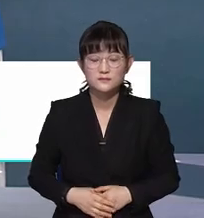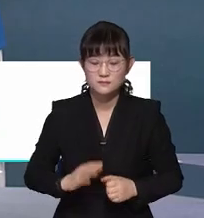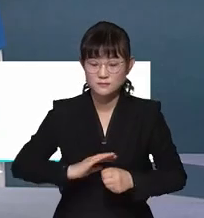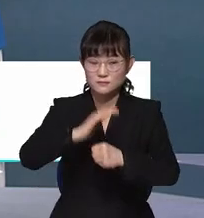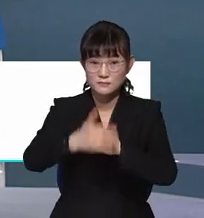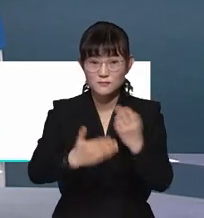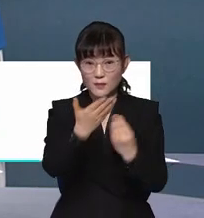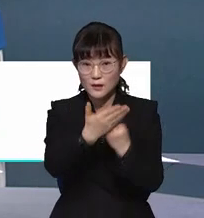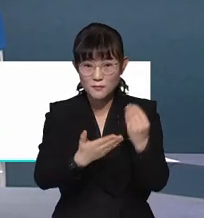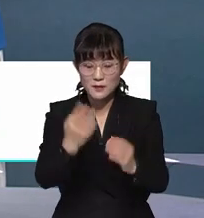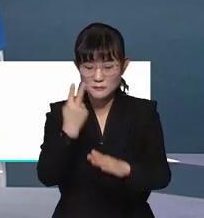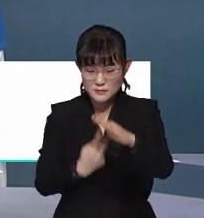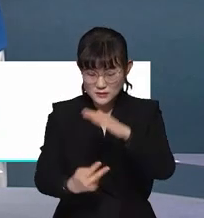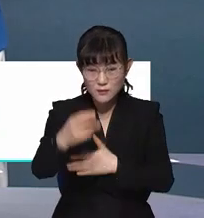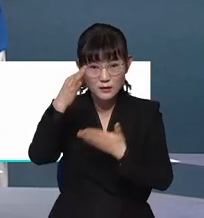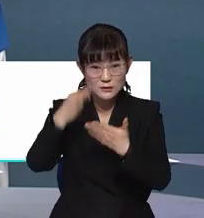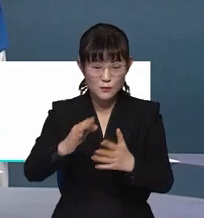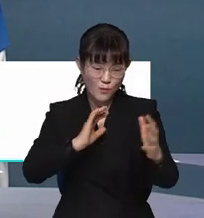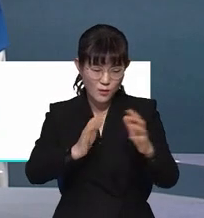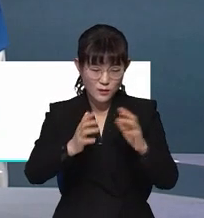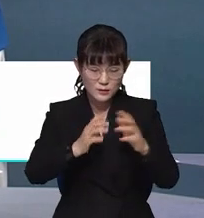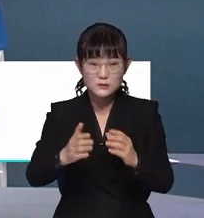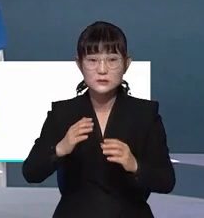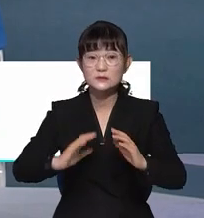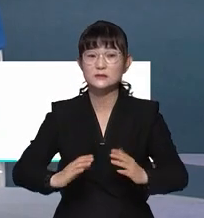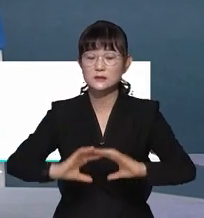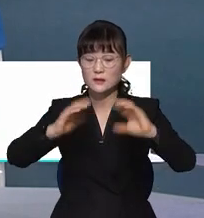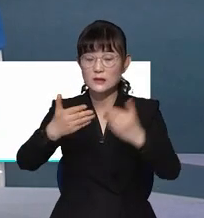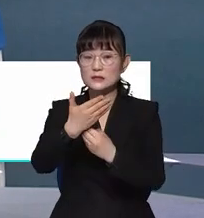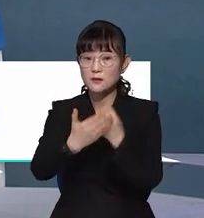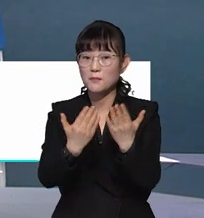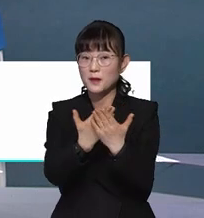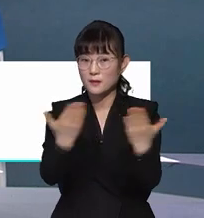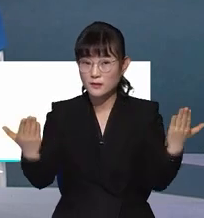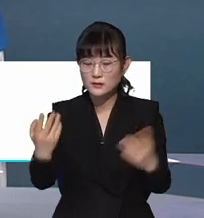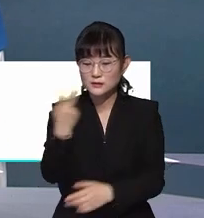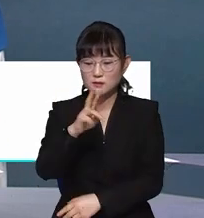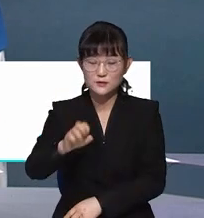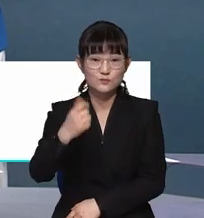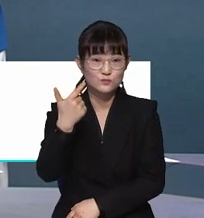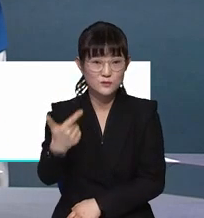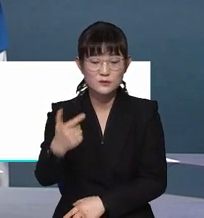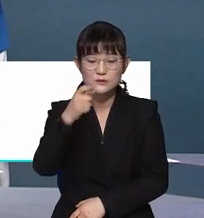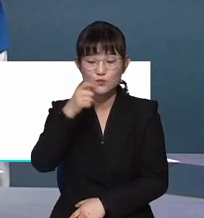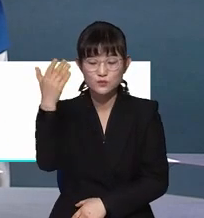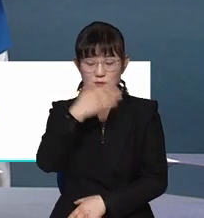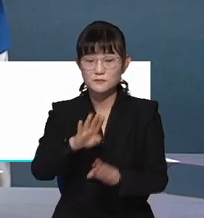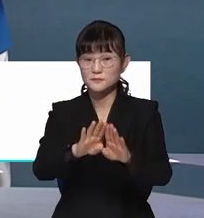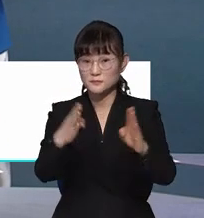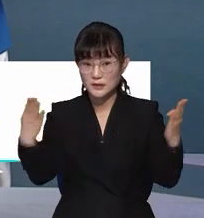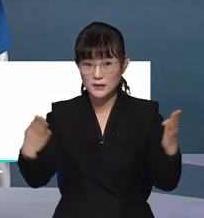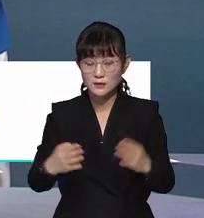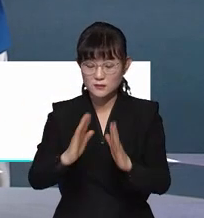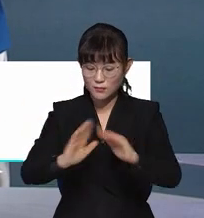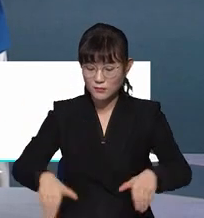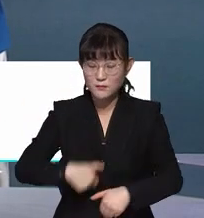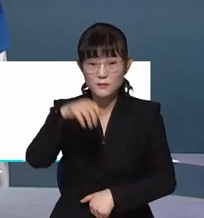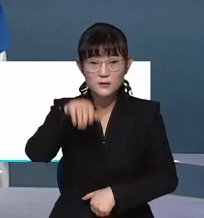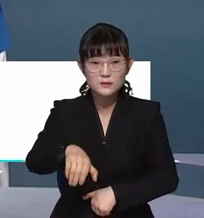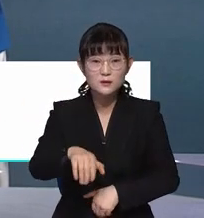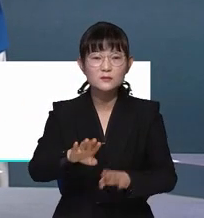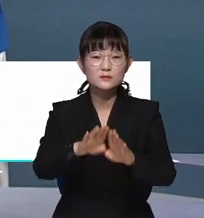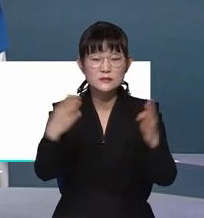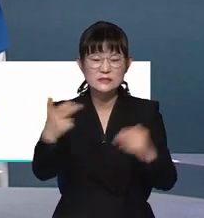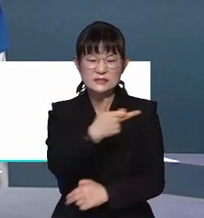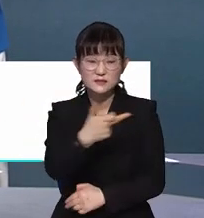전 세계 섬의 비전과 가치에 대해 논의하는 세계섬 박람회가 2026년 여수에서 열립니다. 우리 지역에서 열리는 또